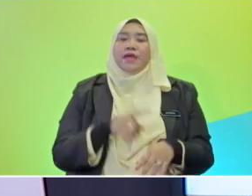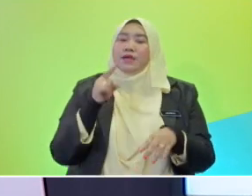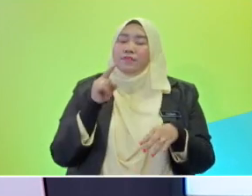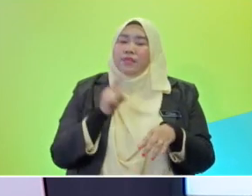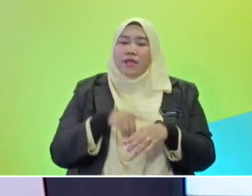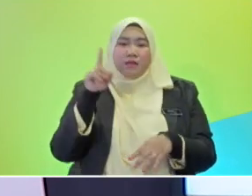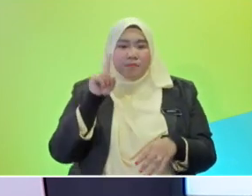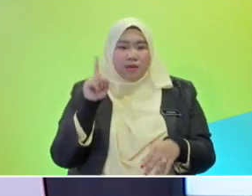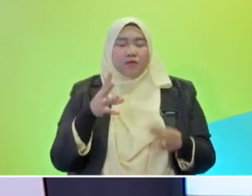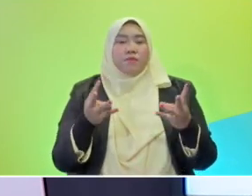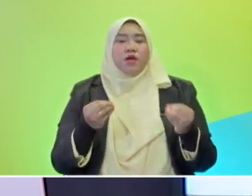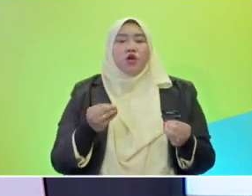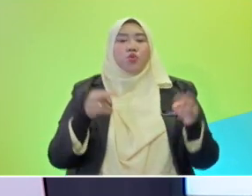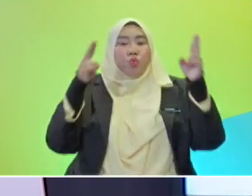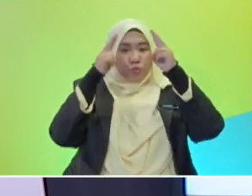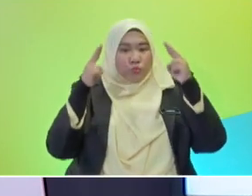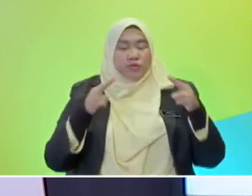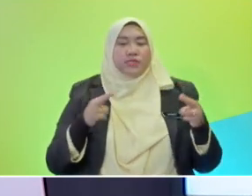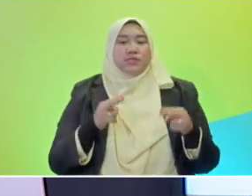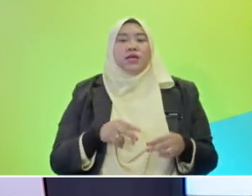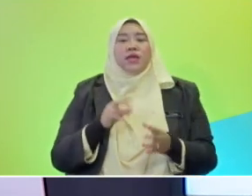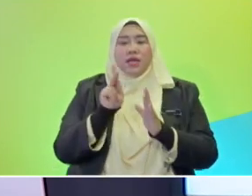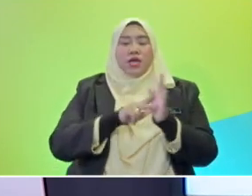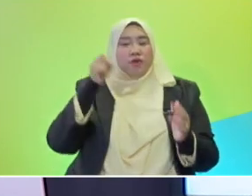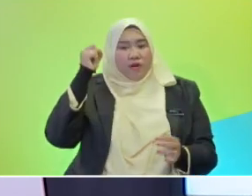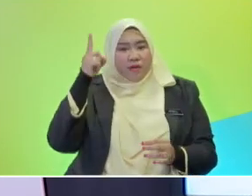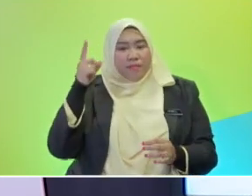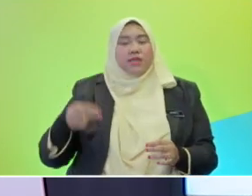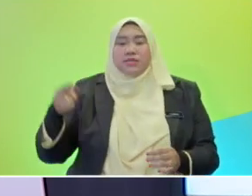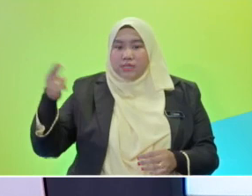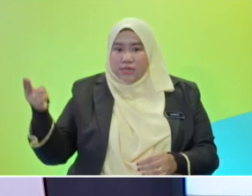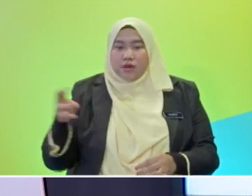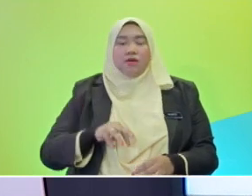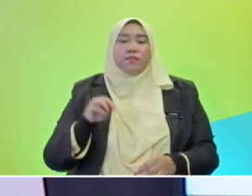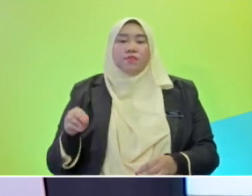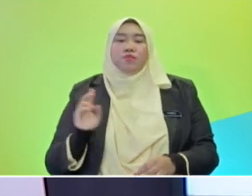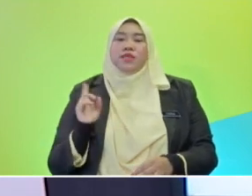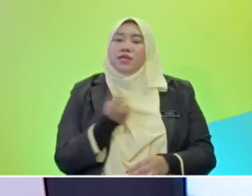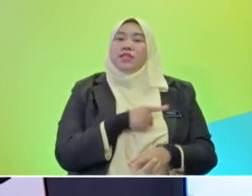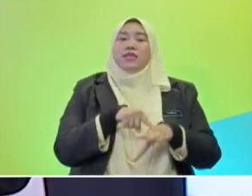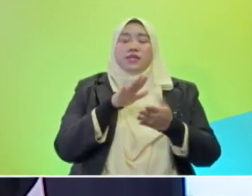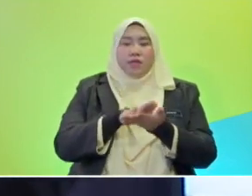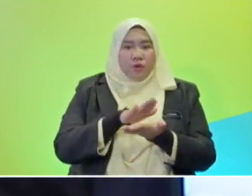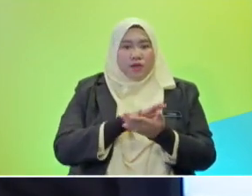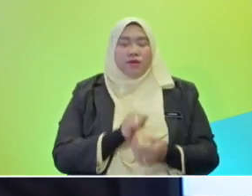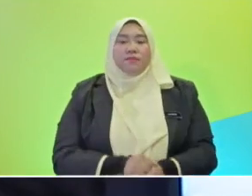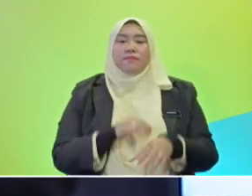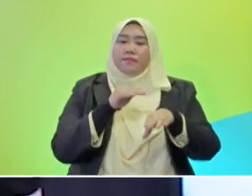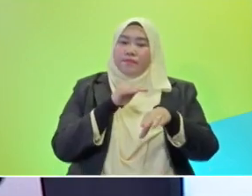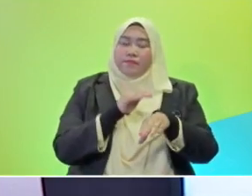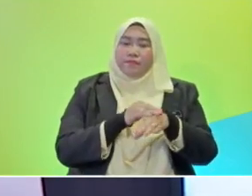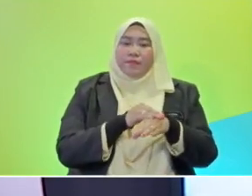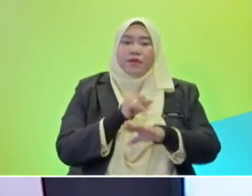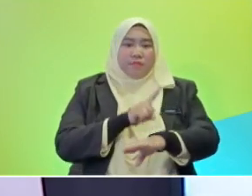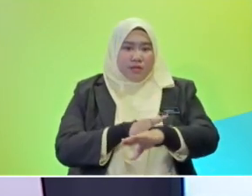menguji kefahaman dan juga pengetahuan sejarah murid-murid kita di sekolah Oke dan pada masa yang sama kita juga